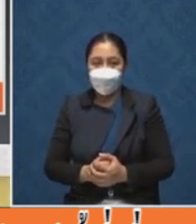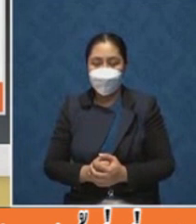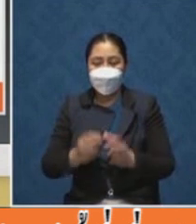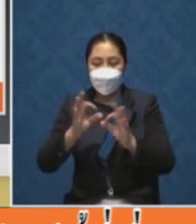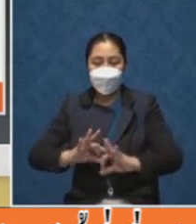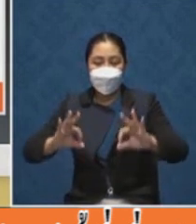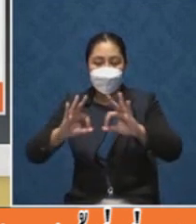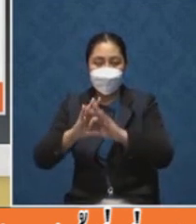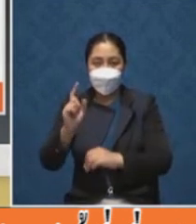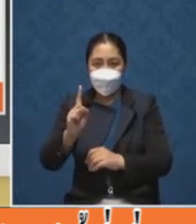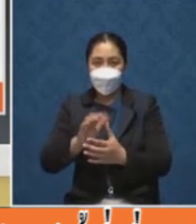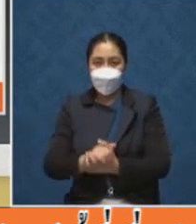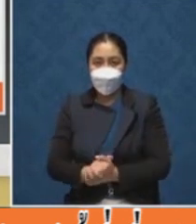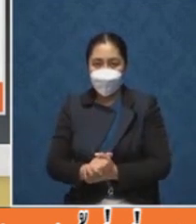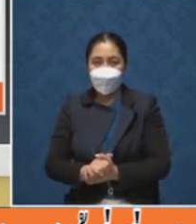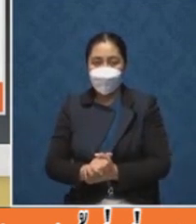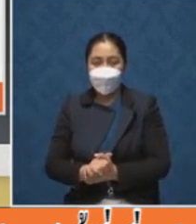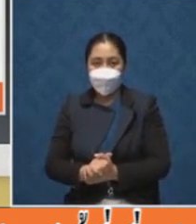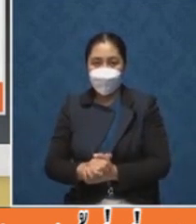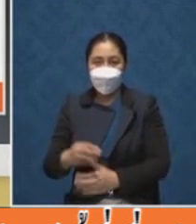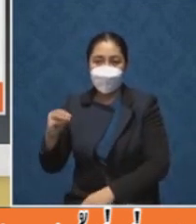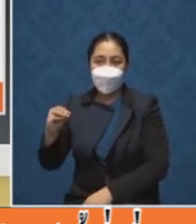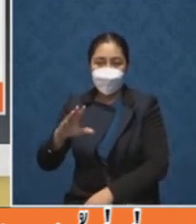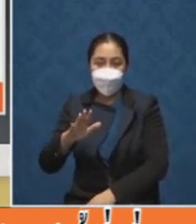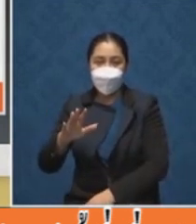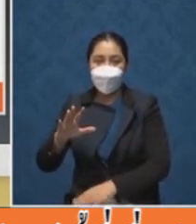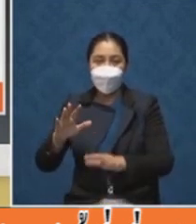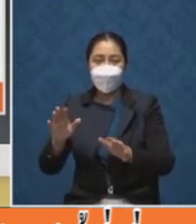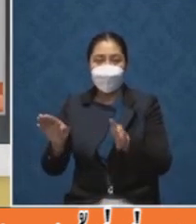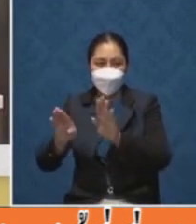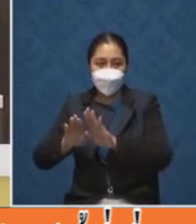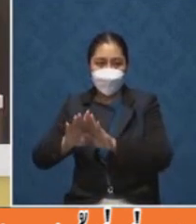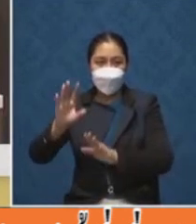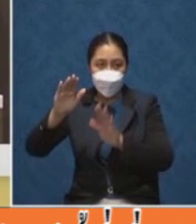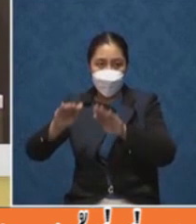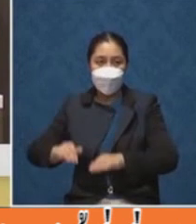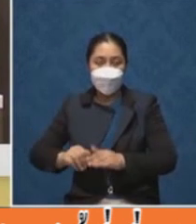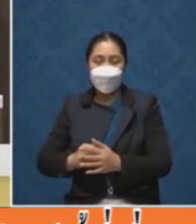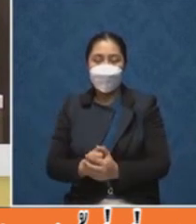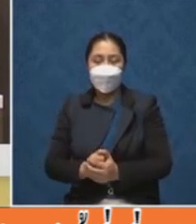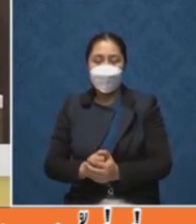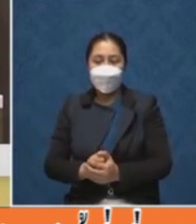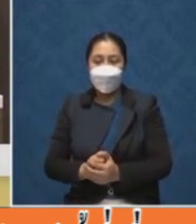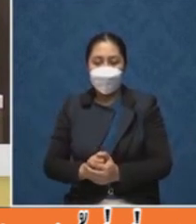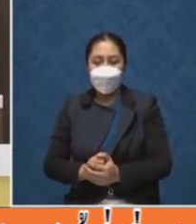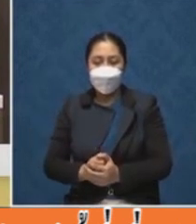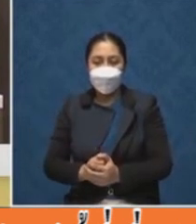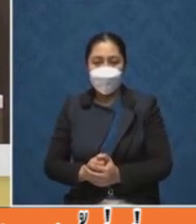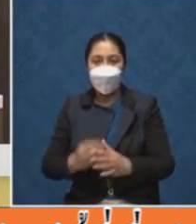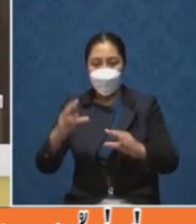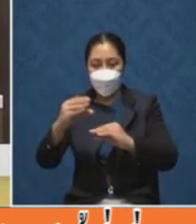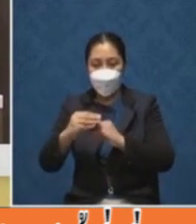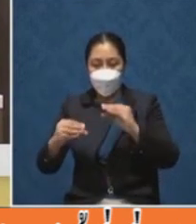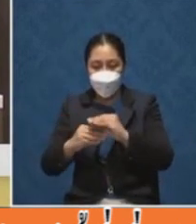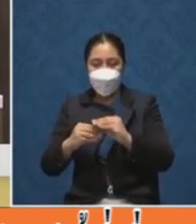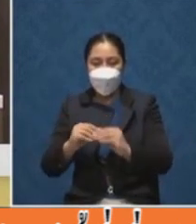ที่สำคัญที่สุดนะคะที่ฉันคิดว่าเอาสไลด์ลงได้ค่ะมันมีความซ้ำซ้อนเป็นอย่างมากค่ะกับโครงการที่